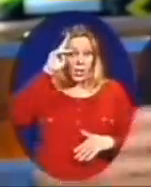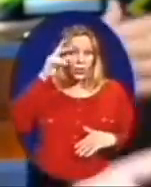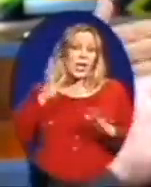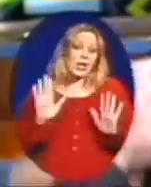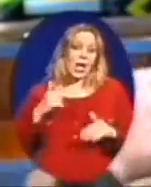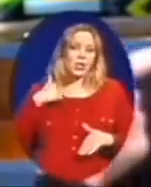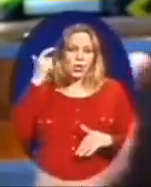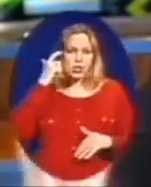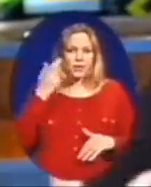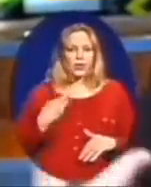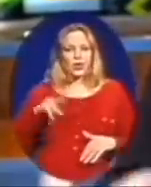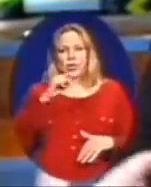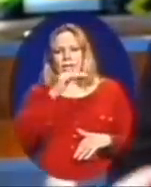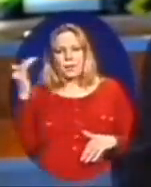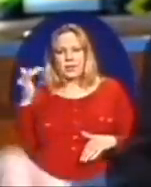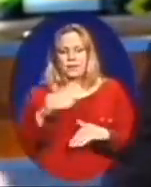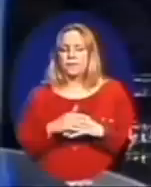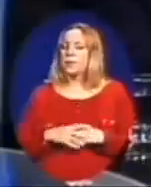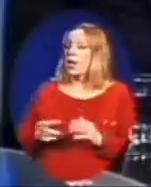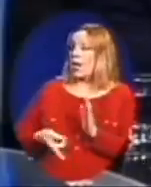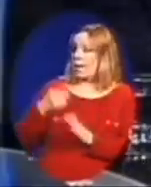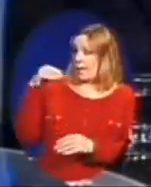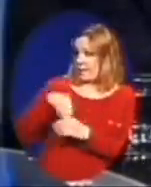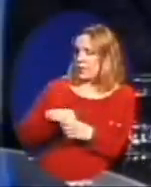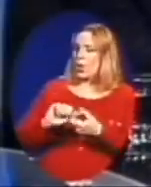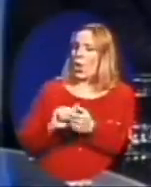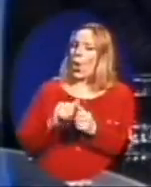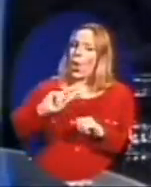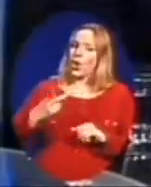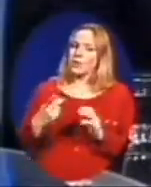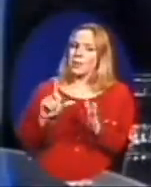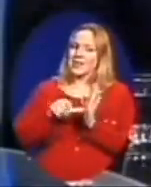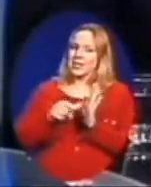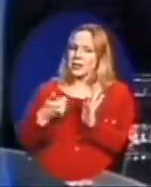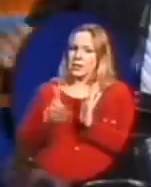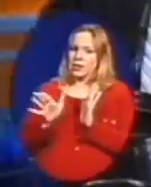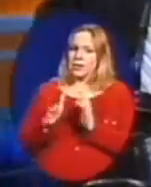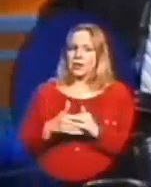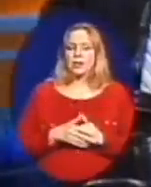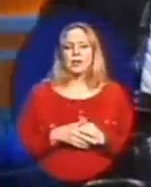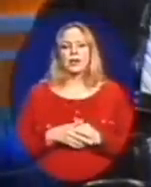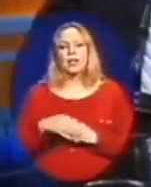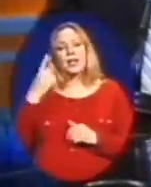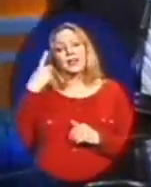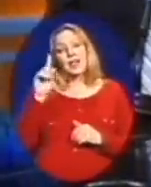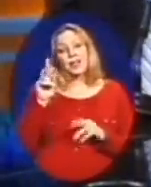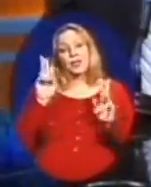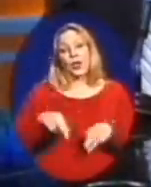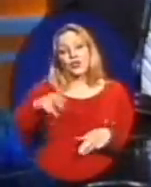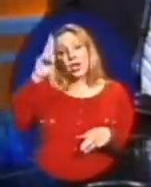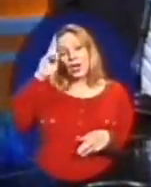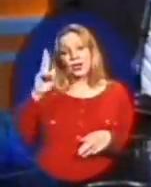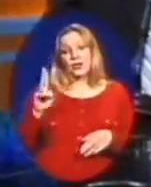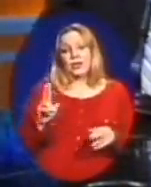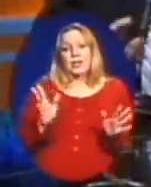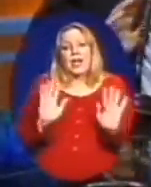חושב, יהיה יותר ניצי... הוא יהיה בפנים, הפעם הוא יהיה בפנים, או שעוד פעם יעשו לו טריק טכני ויבטאו אותו החוצה? עם הטריק עם היכולת של הליכוד